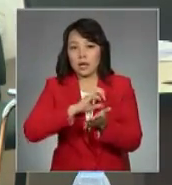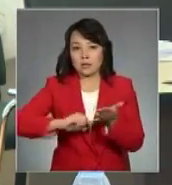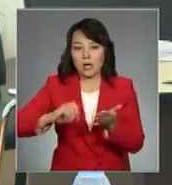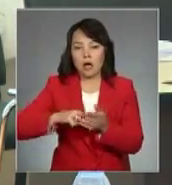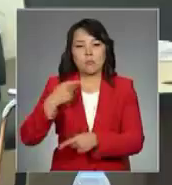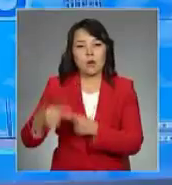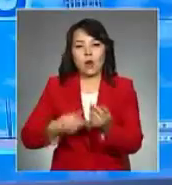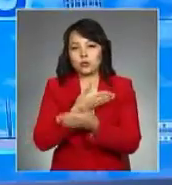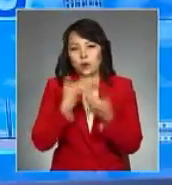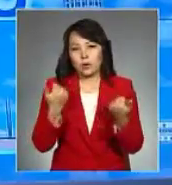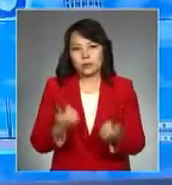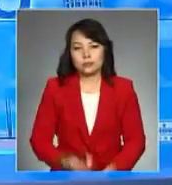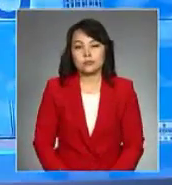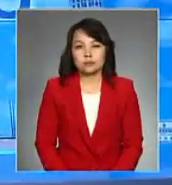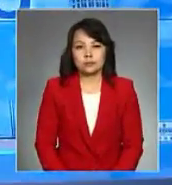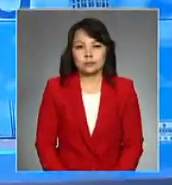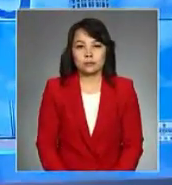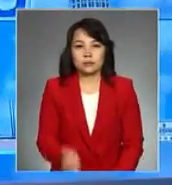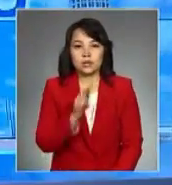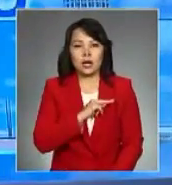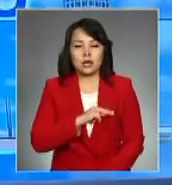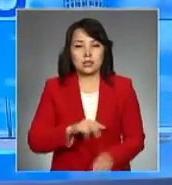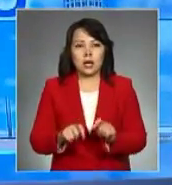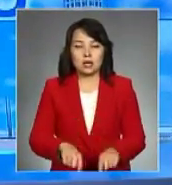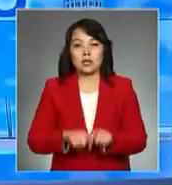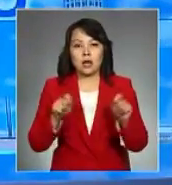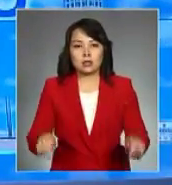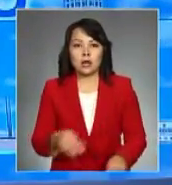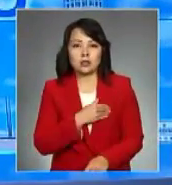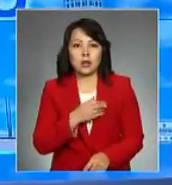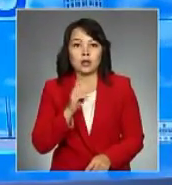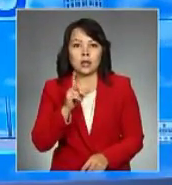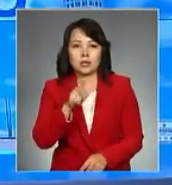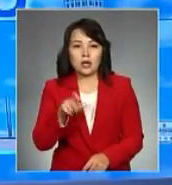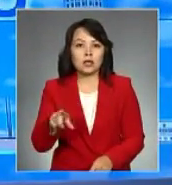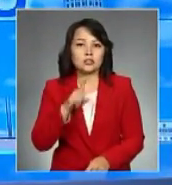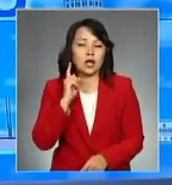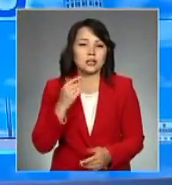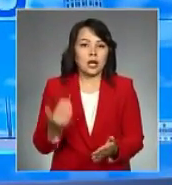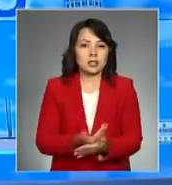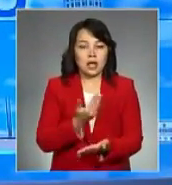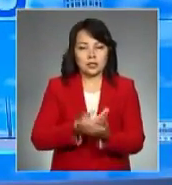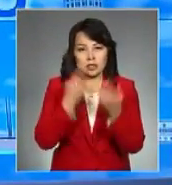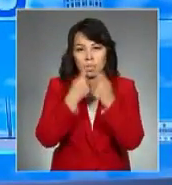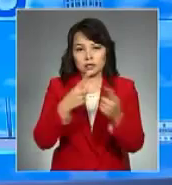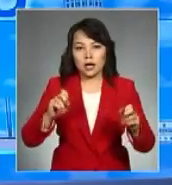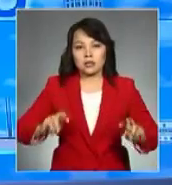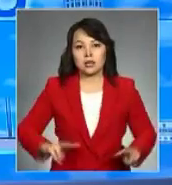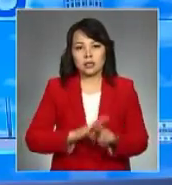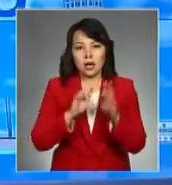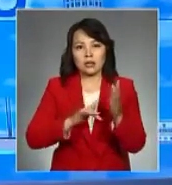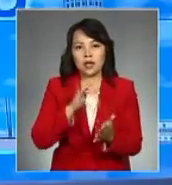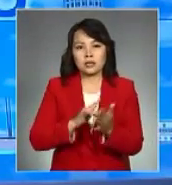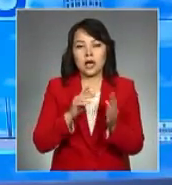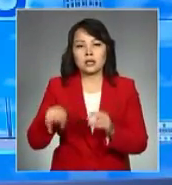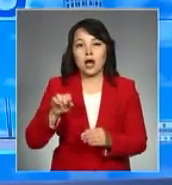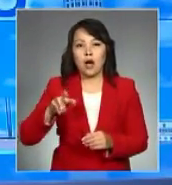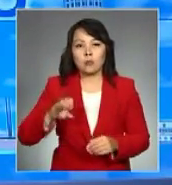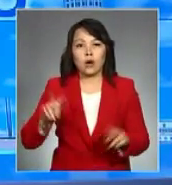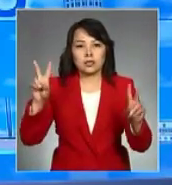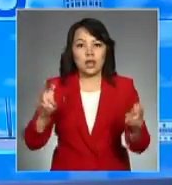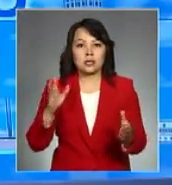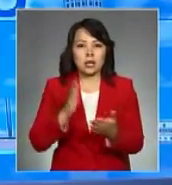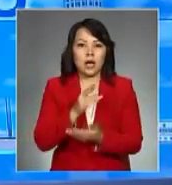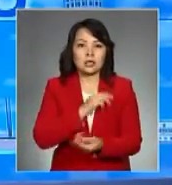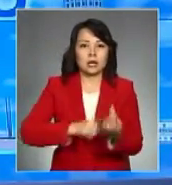жатпайды. Кәсіп ашып напақа табамын дейтін жастар үшін жағымды жаңалық. Астана қаласының әкімдігі мен даму кәсіпкерлікті